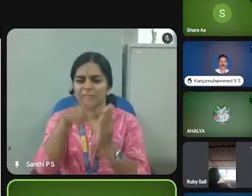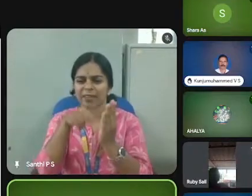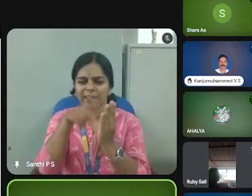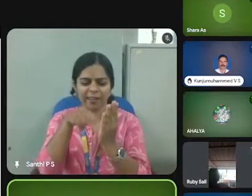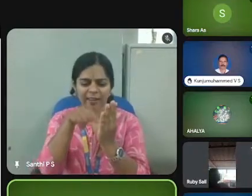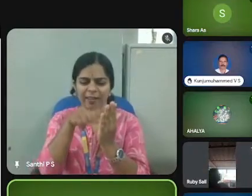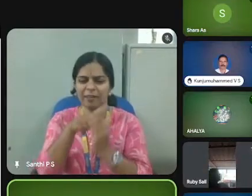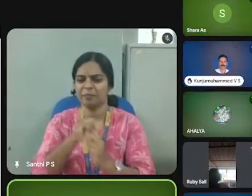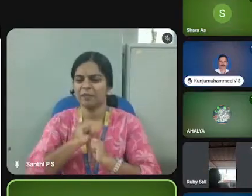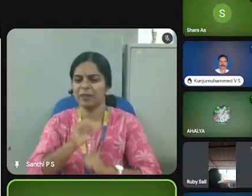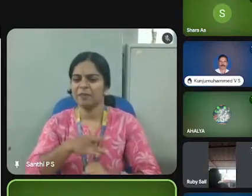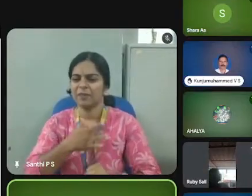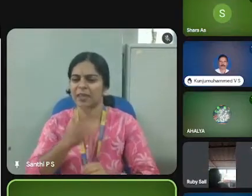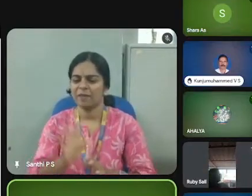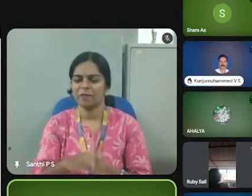ചെയ്യാൻ സാധിക്കുമോ?